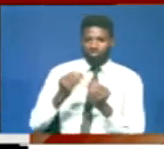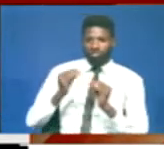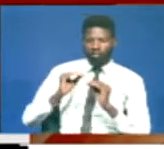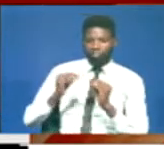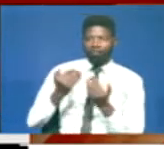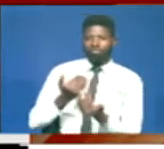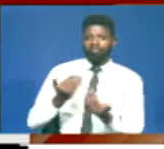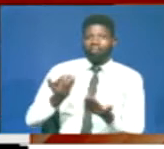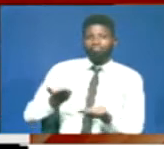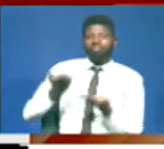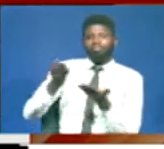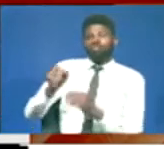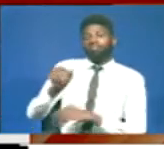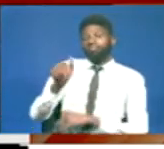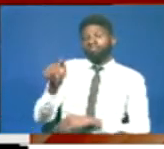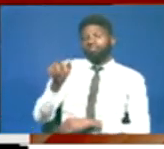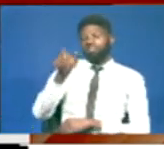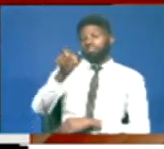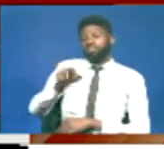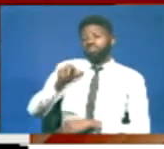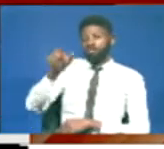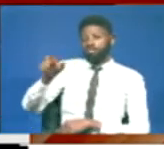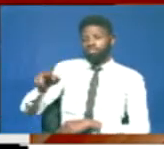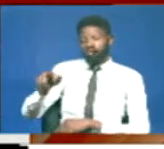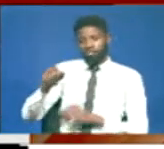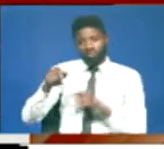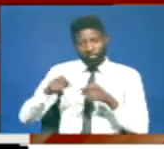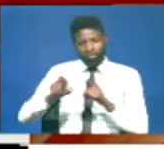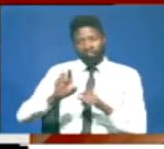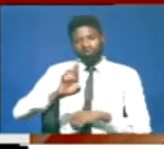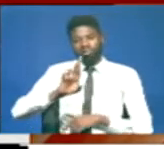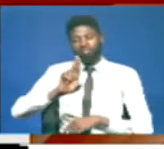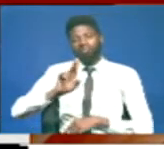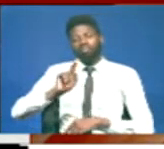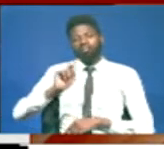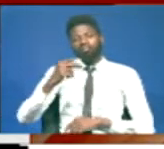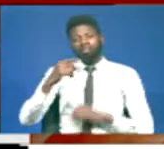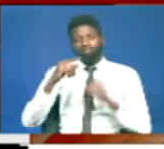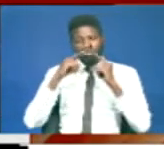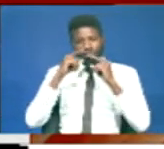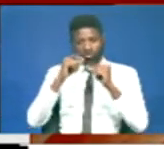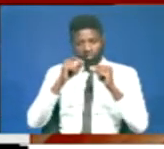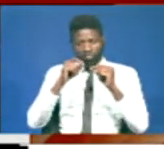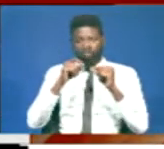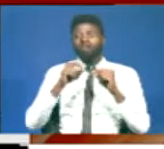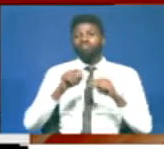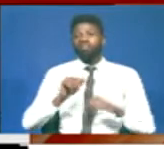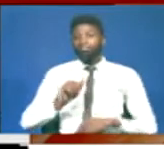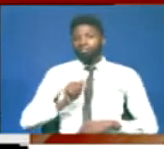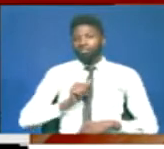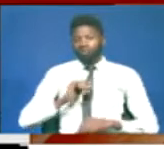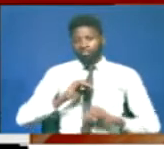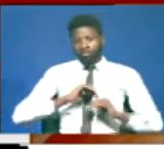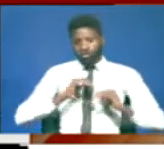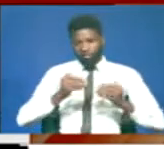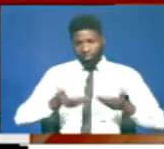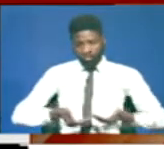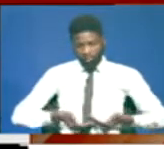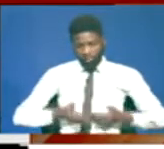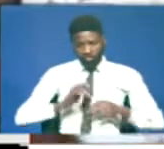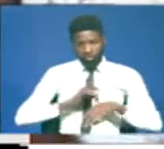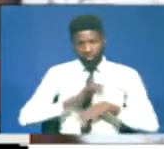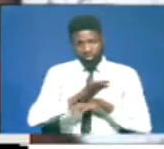Robi alilaumu visa vingi vya mimba za mapema miongoni mwa wasichana na kuacha masomo kutokana na malezi duni ya